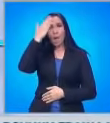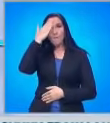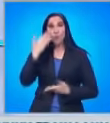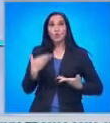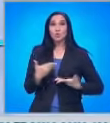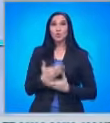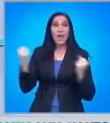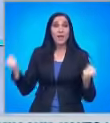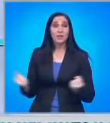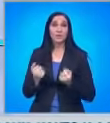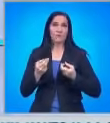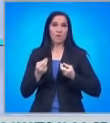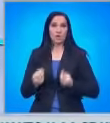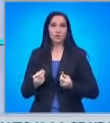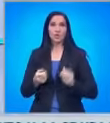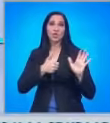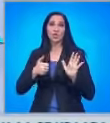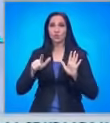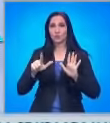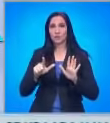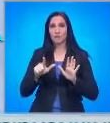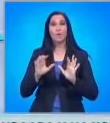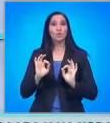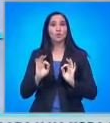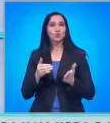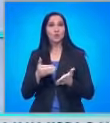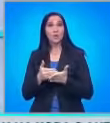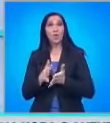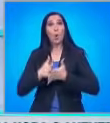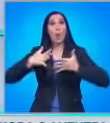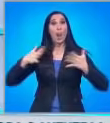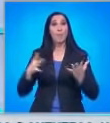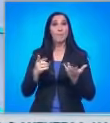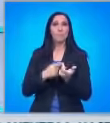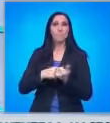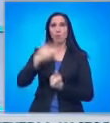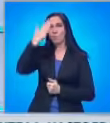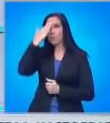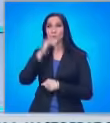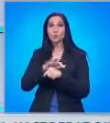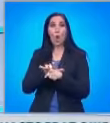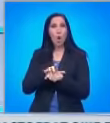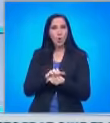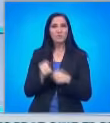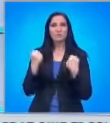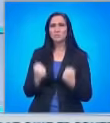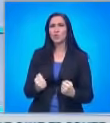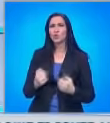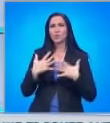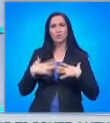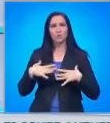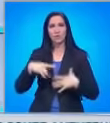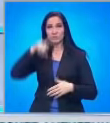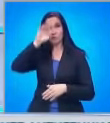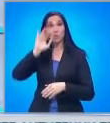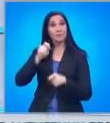Пациентите с нужда от интензивна грижа са 607. Именно заради големия брой пациенти с COVID в изключително тежко състояние в столицата